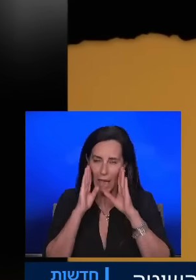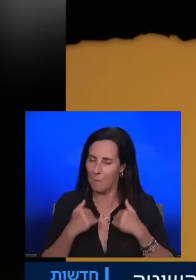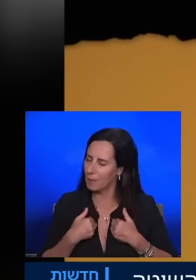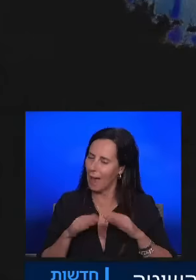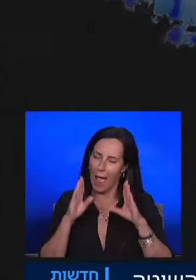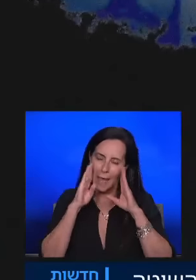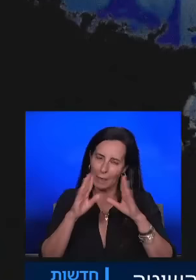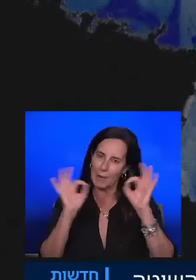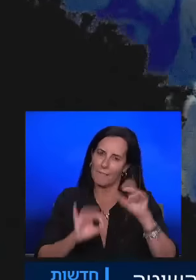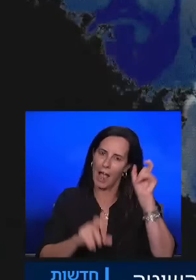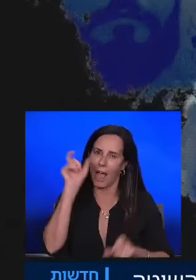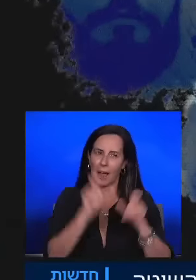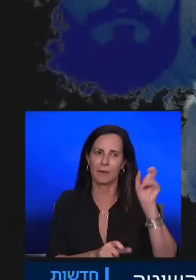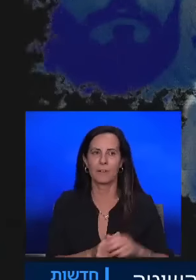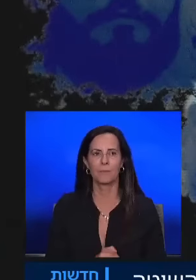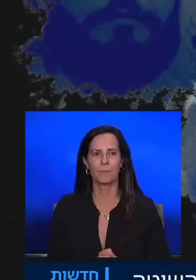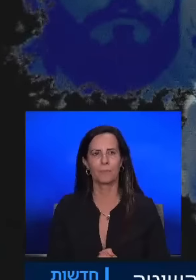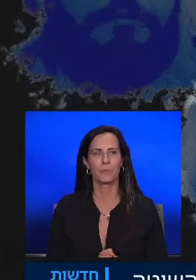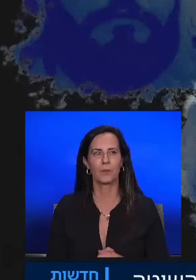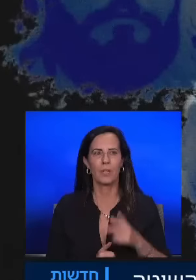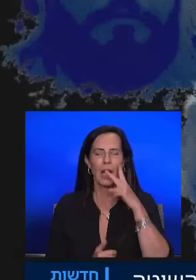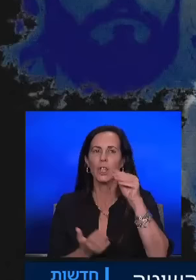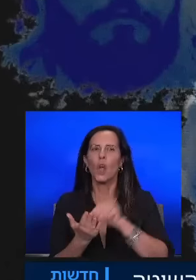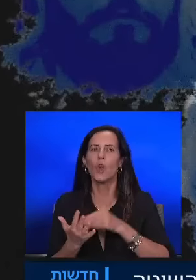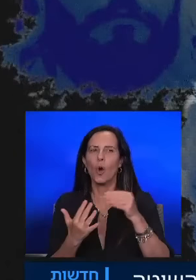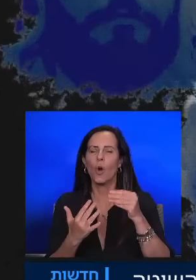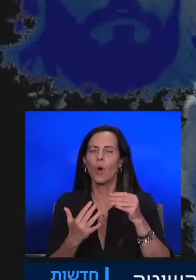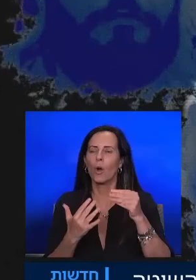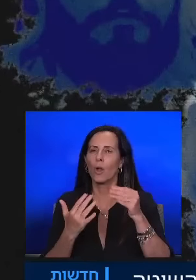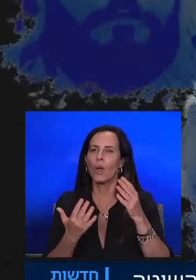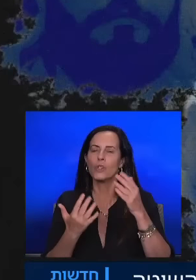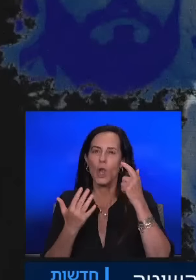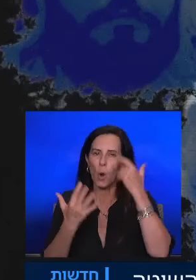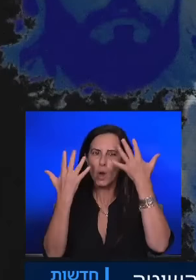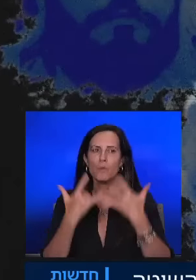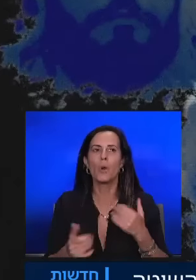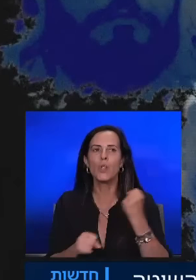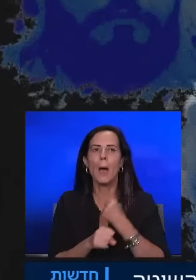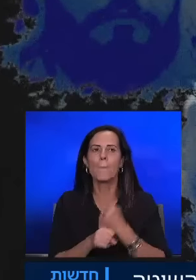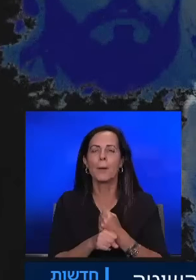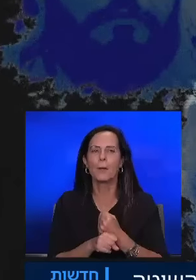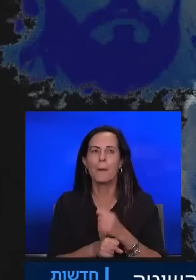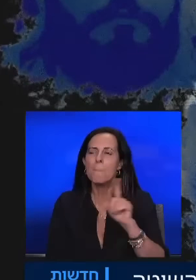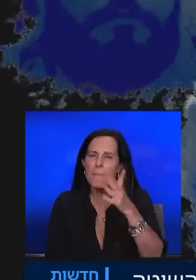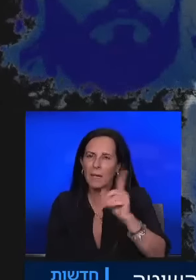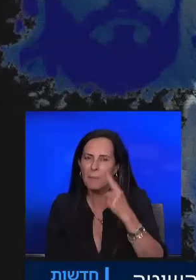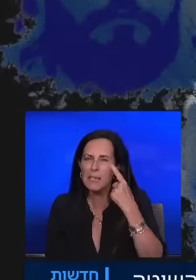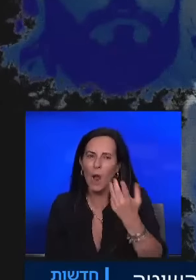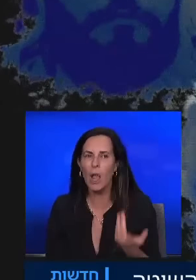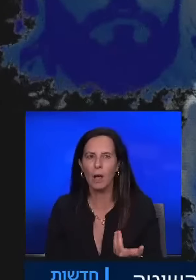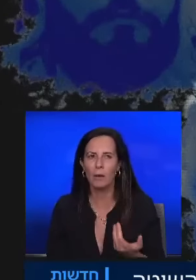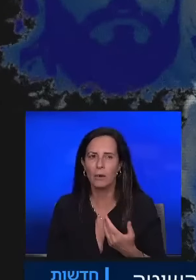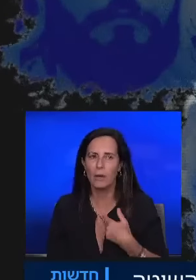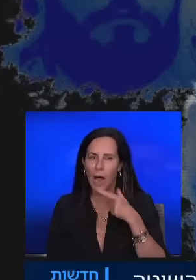תאמין לאף אחד. תראה לי את הדוח של הרואה חשבון שקבע שההכנסות, שהפעילות של החברה. לא, אני צריך להראות לך מי אתה. כשאני הייתי במשרדים של